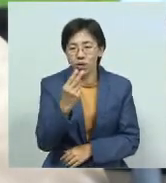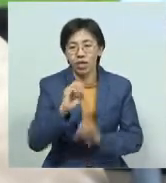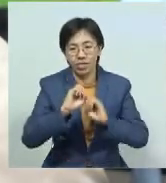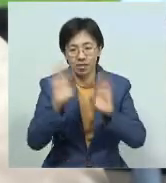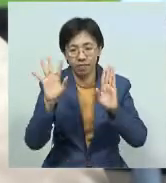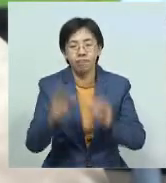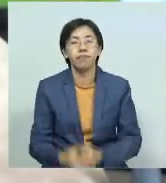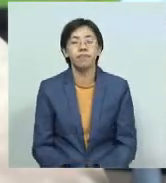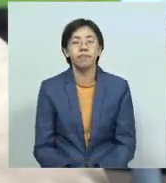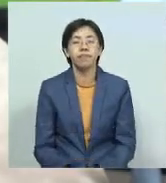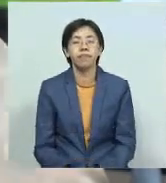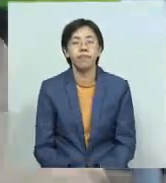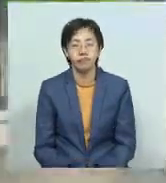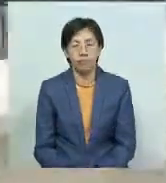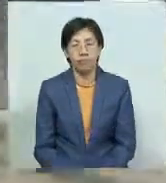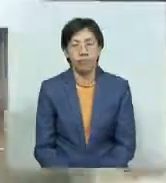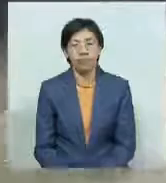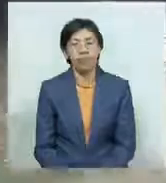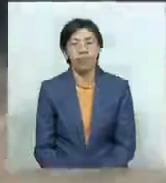กับตากันค่ะ